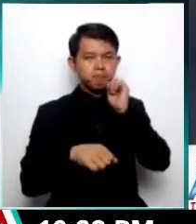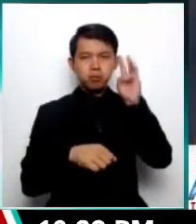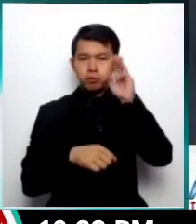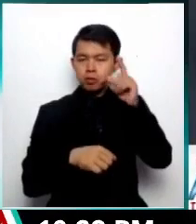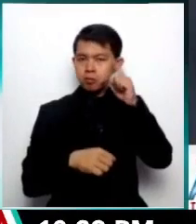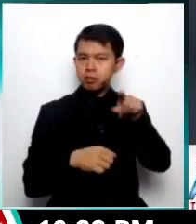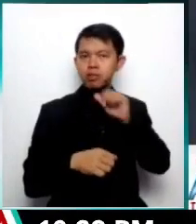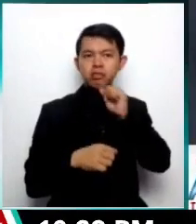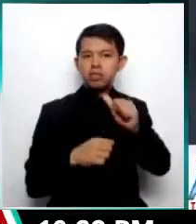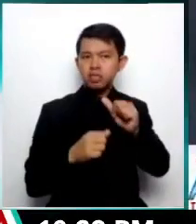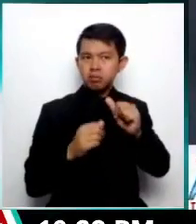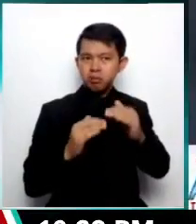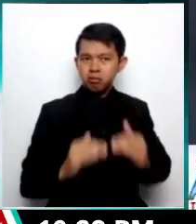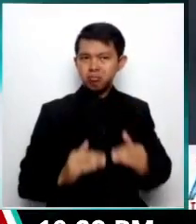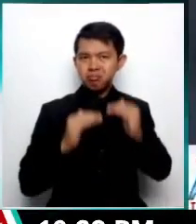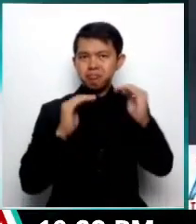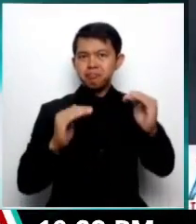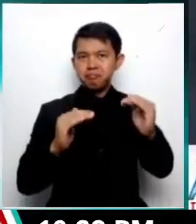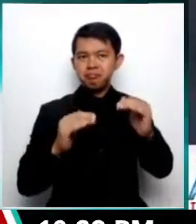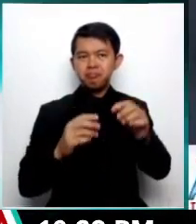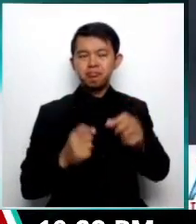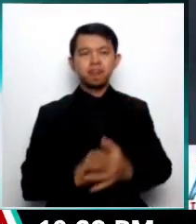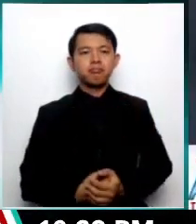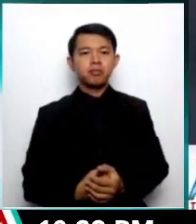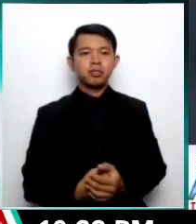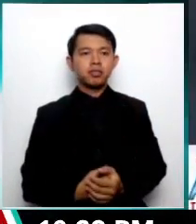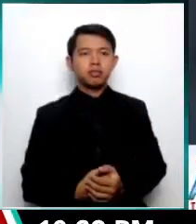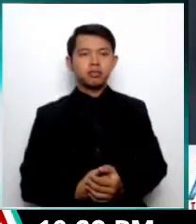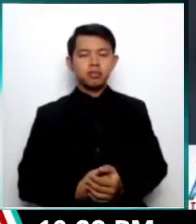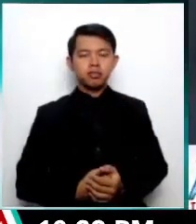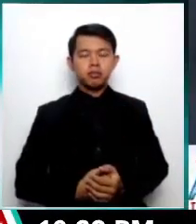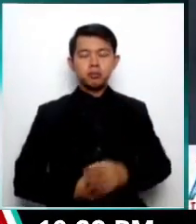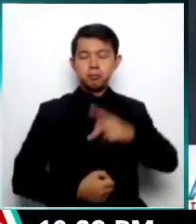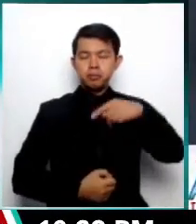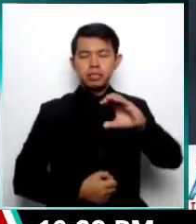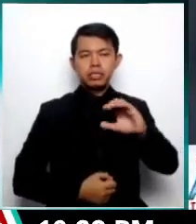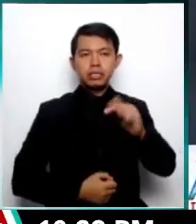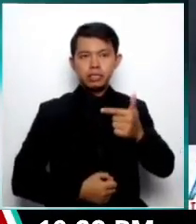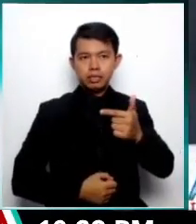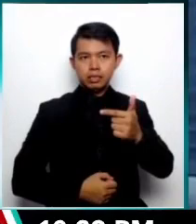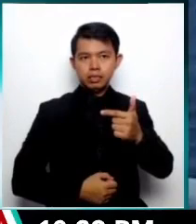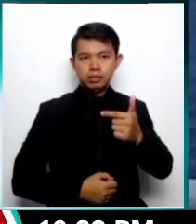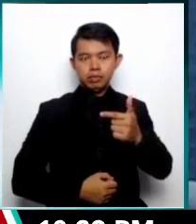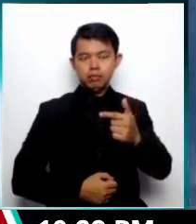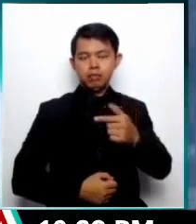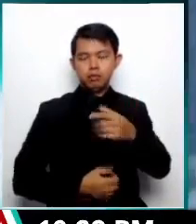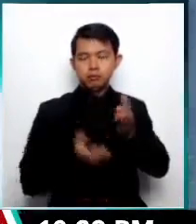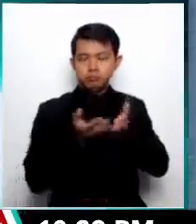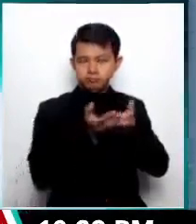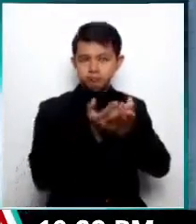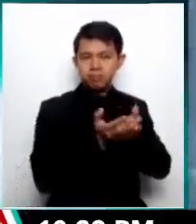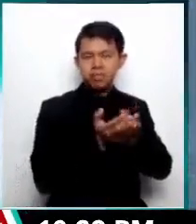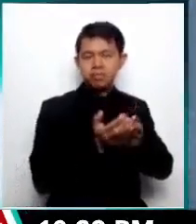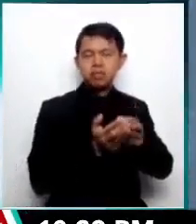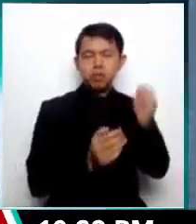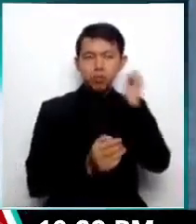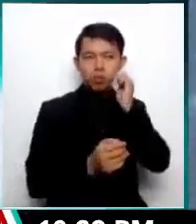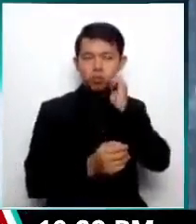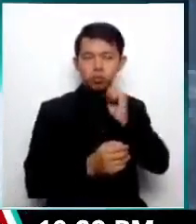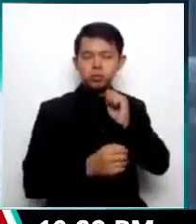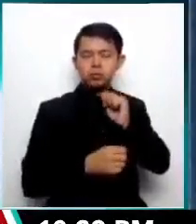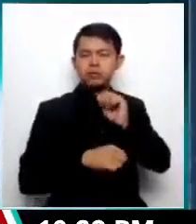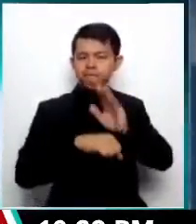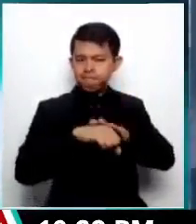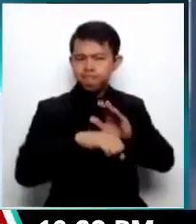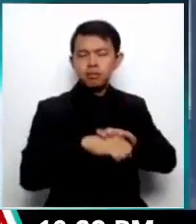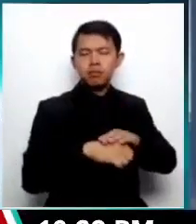Coast Guard vessels natin kapag dinideploy sa West Philippine Sea, yan ang paulit-ulit nating reminder na kahit anong mangyari,